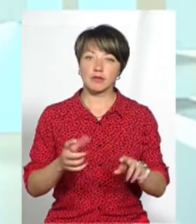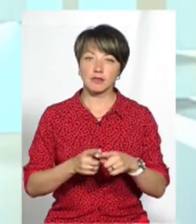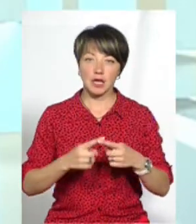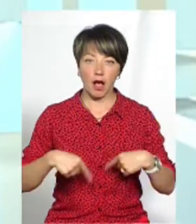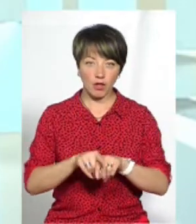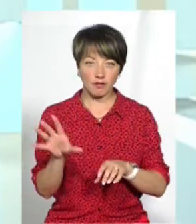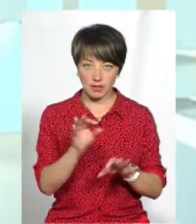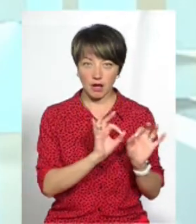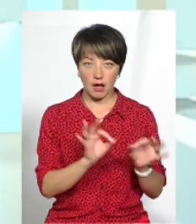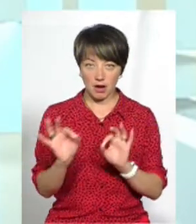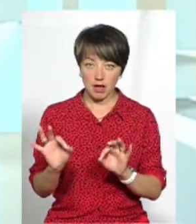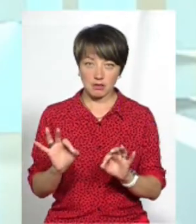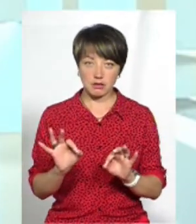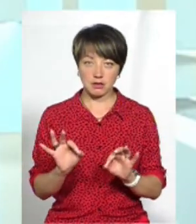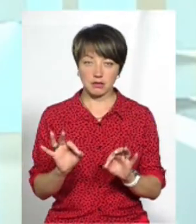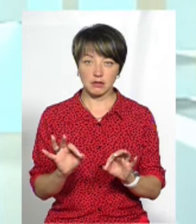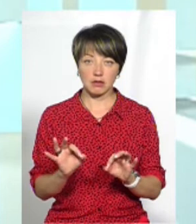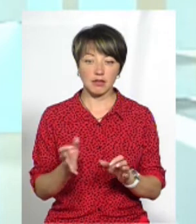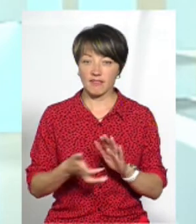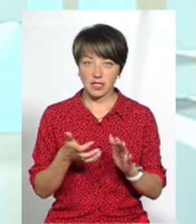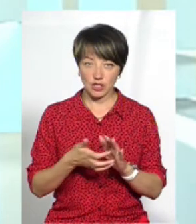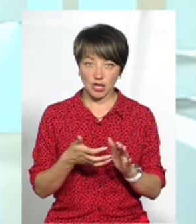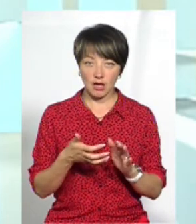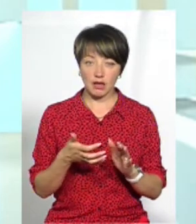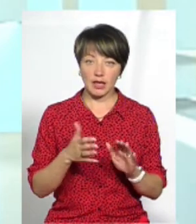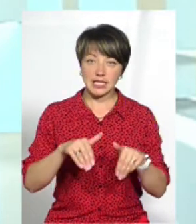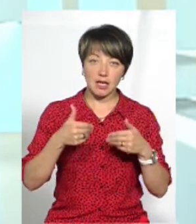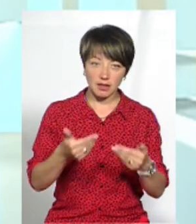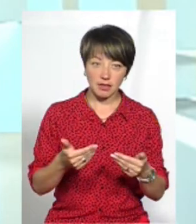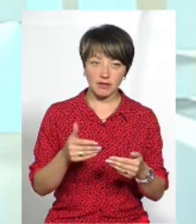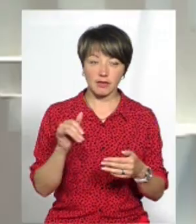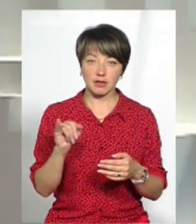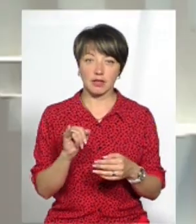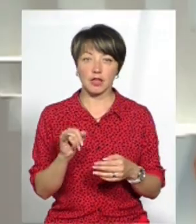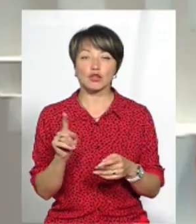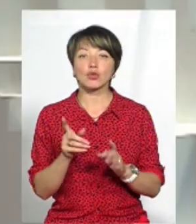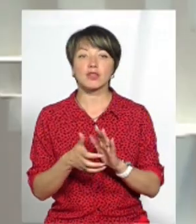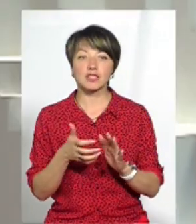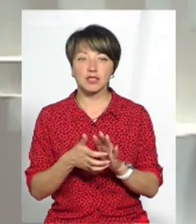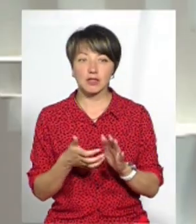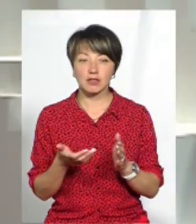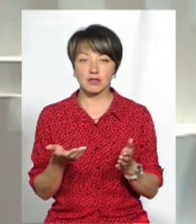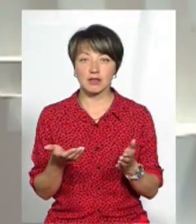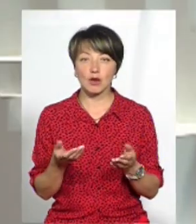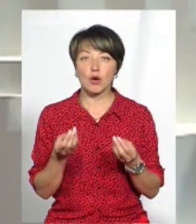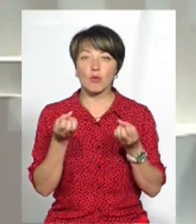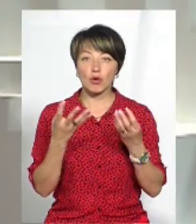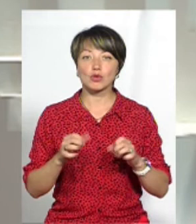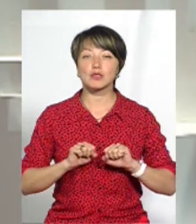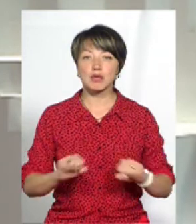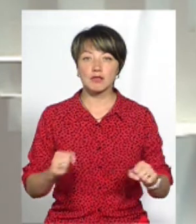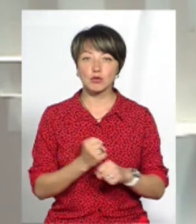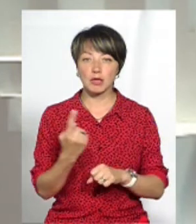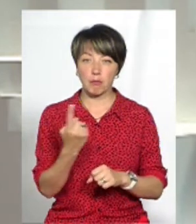цій галузі все гаразд? Не вистачає лише якоїсь ініціативи на міста в морі? Чого не вистачає? Не вистачає просто